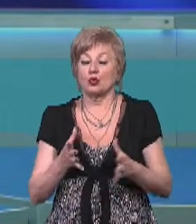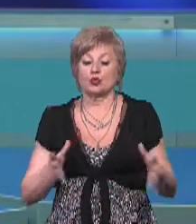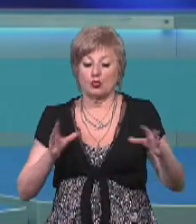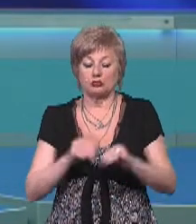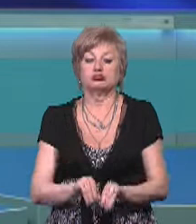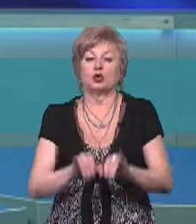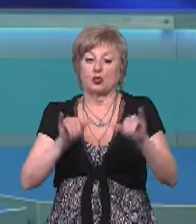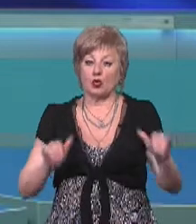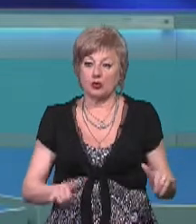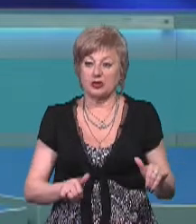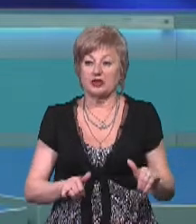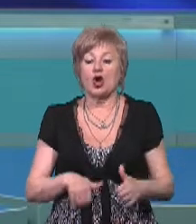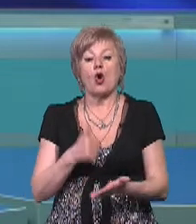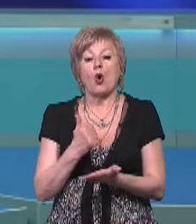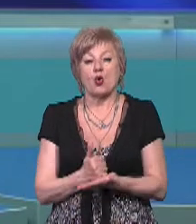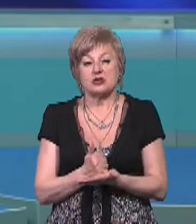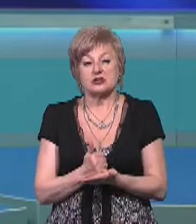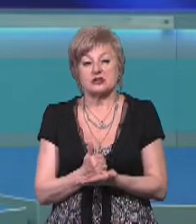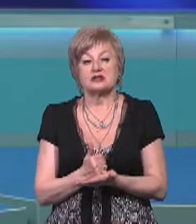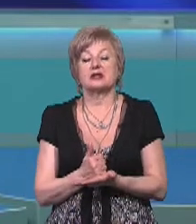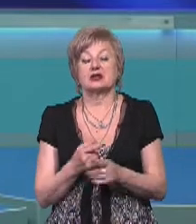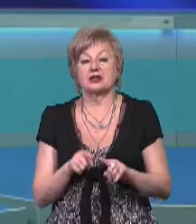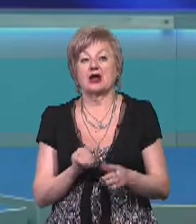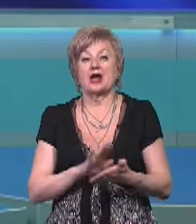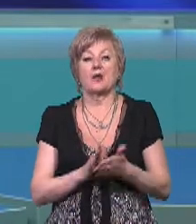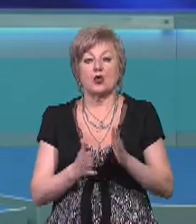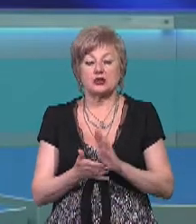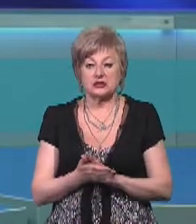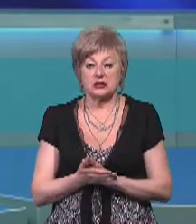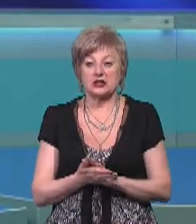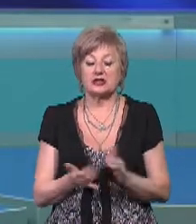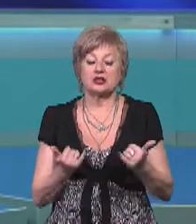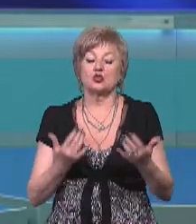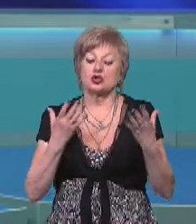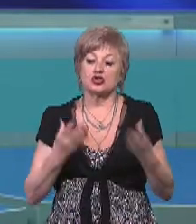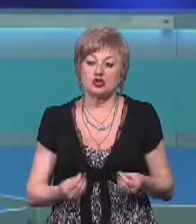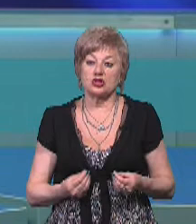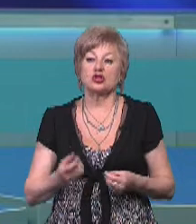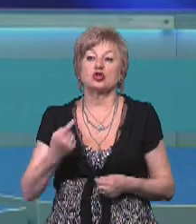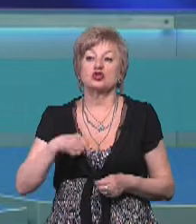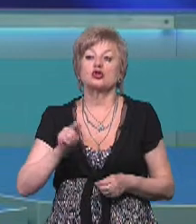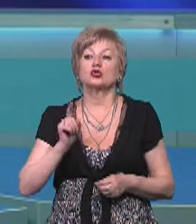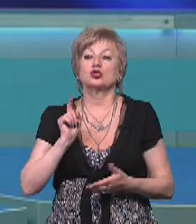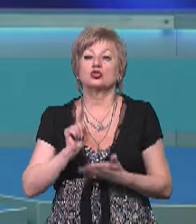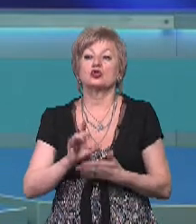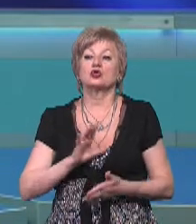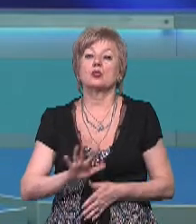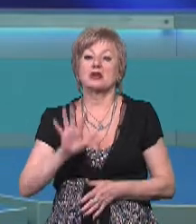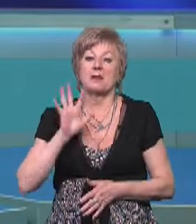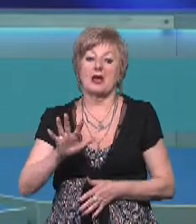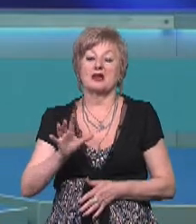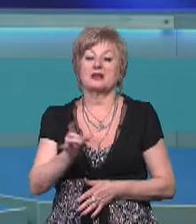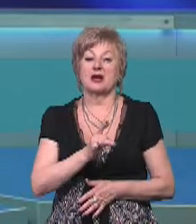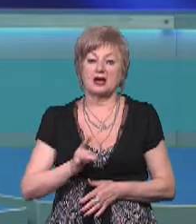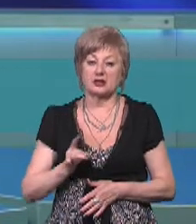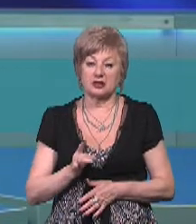укрупнення. Основна така теза і позиція експертів на сьогоднішній день – це те, що має бути саме 5 районів. Це